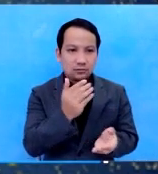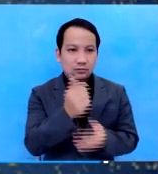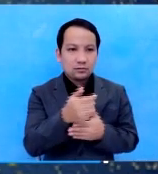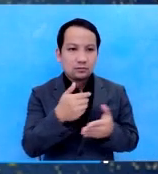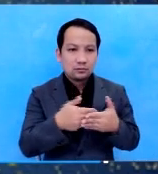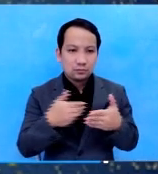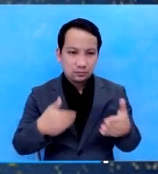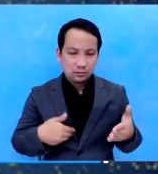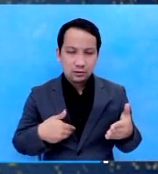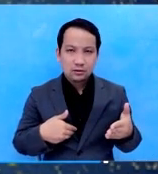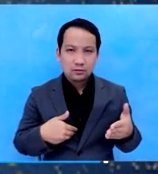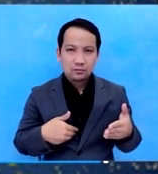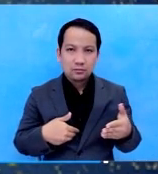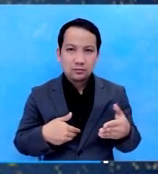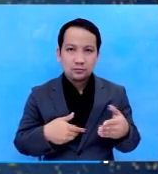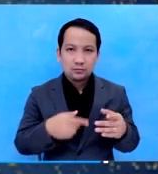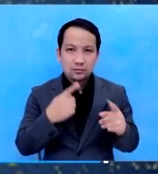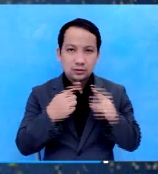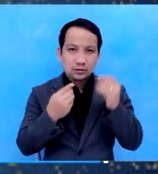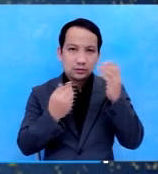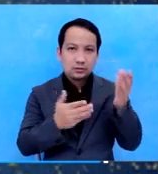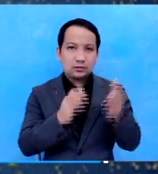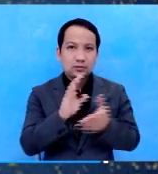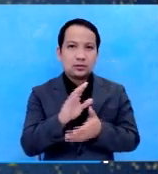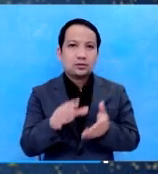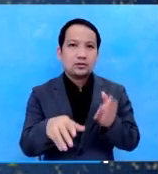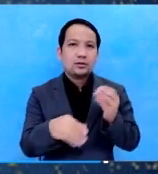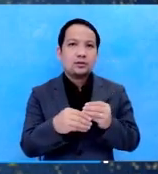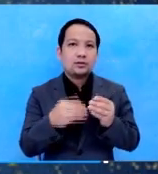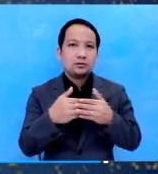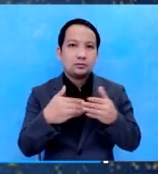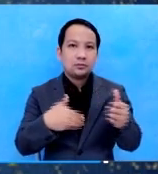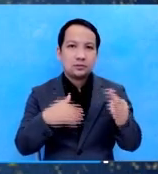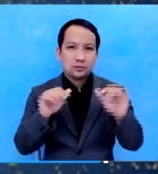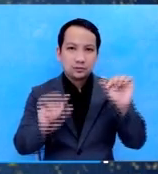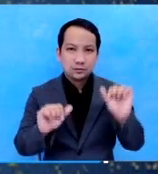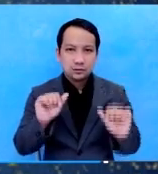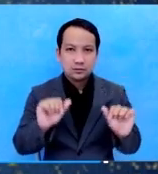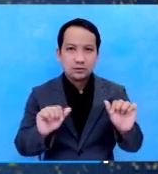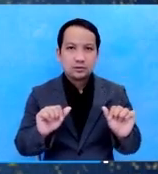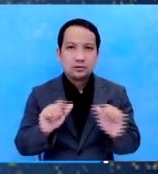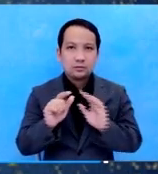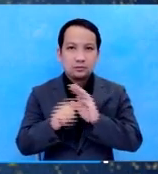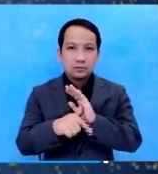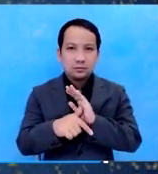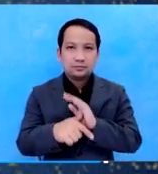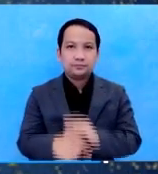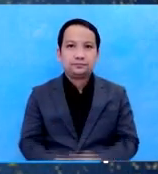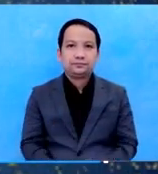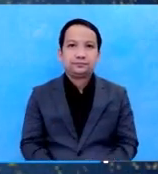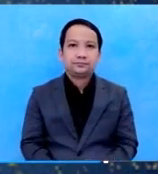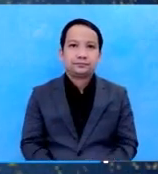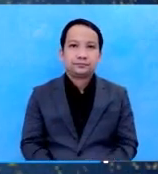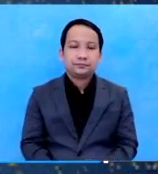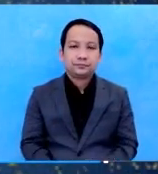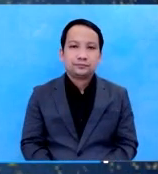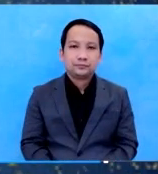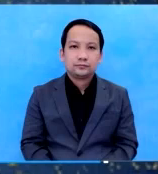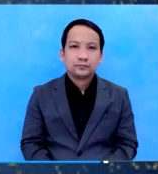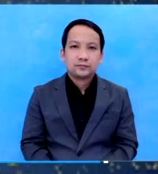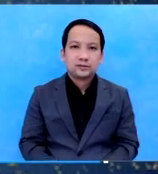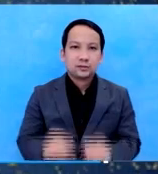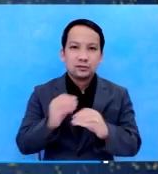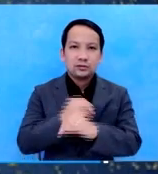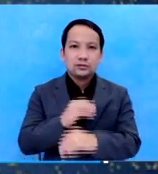magiging pag-uusap sa pre-disaster assessment mamaya ng Office of Civil